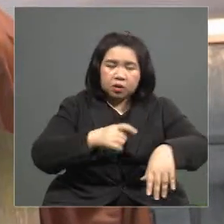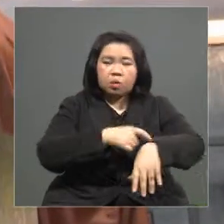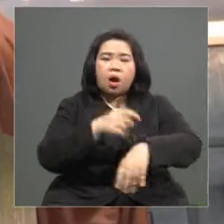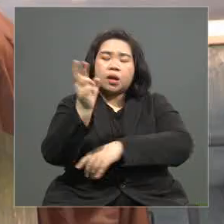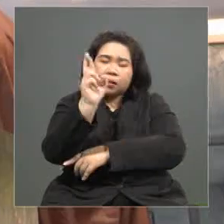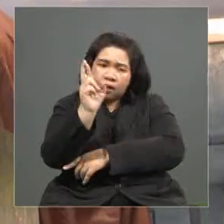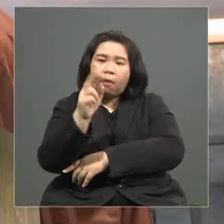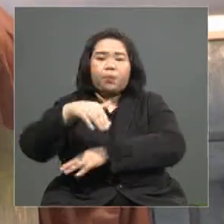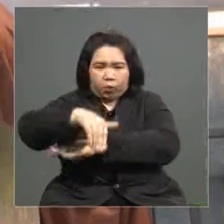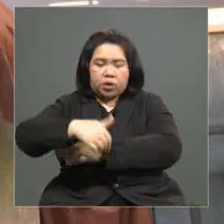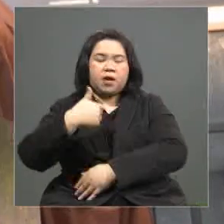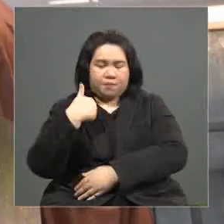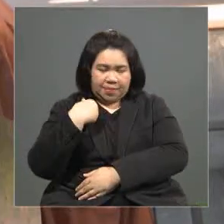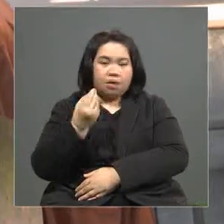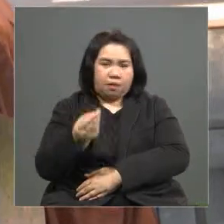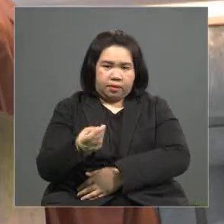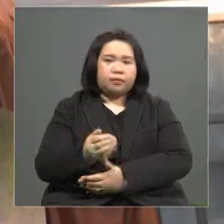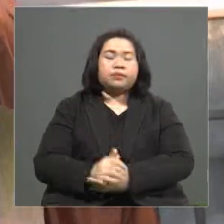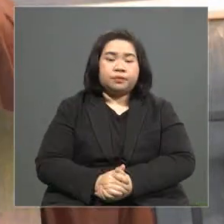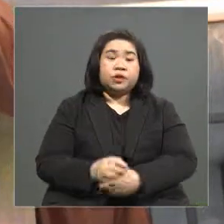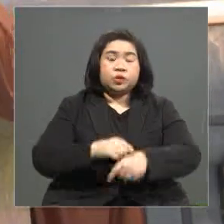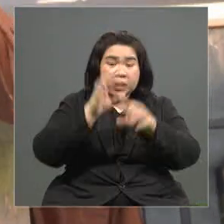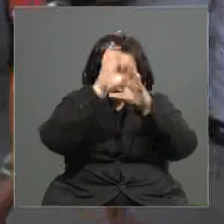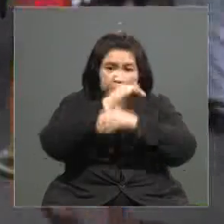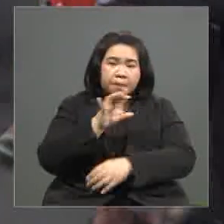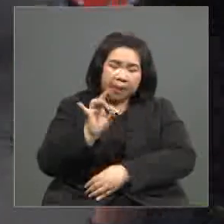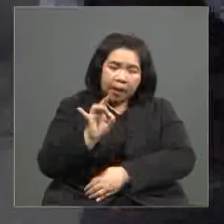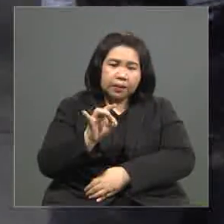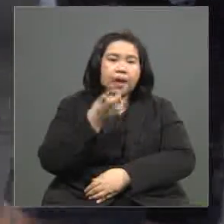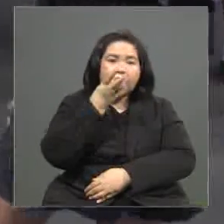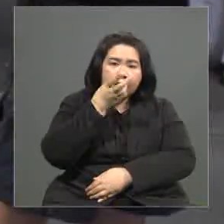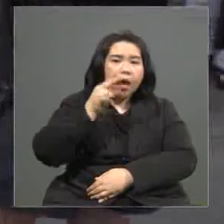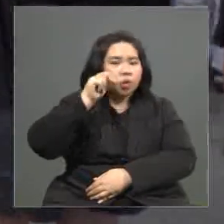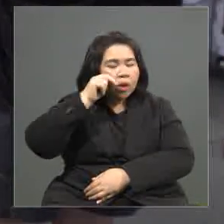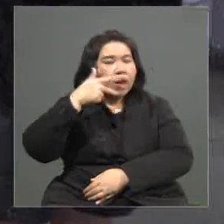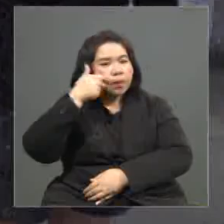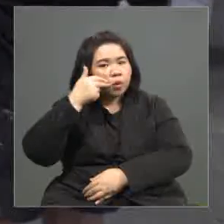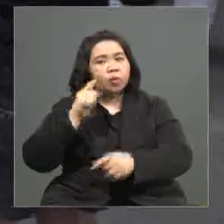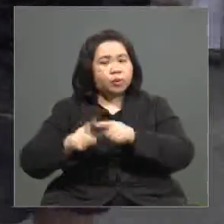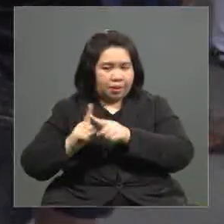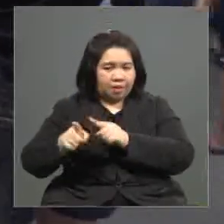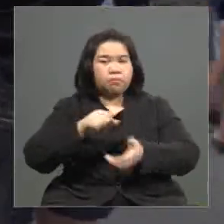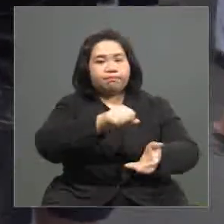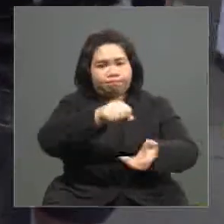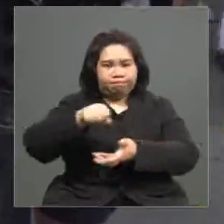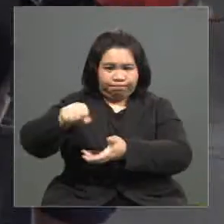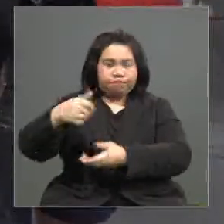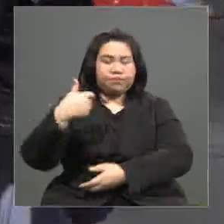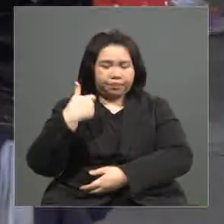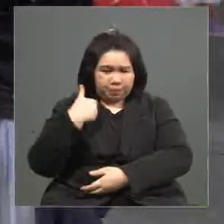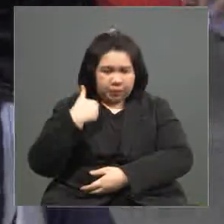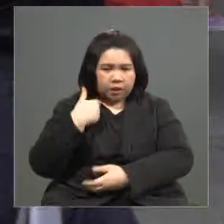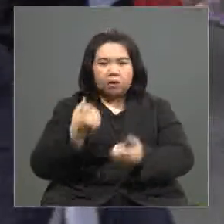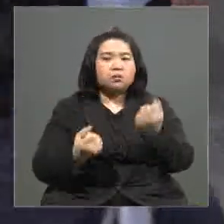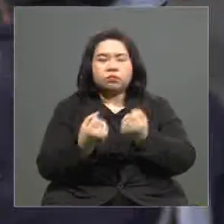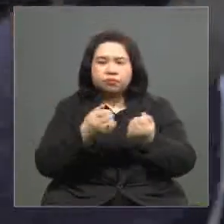อนเย็นด้วยนะคะนอกจากนี้ค่ะช่วง2ทุ่มก็จะมีข้าวมีน้ำและของทานเล่นได้แจกจ่ายให้กับประชาชนด้วยและจะเคลื่อนที่ไ